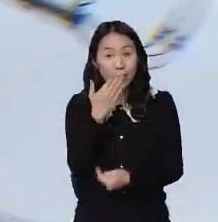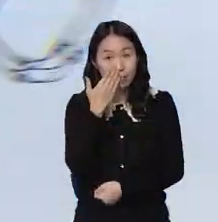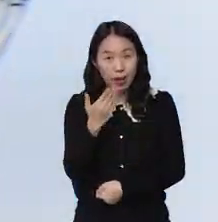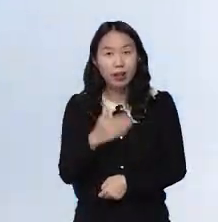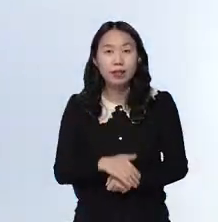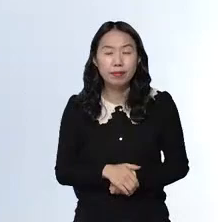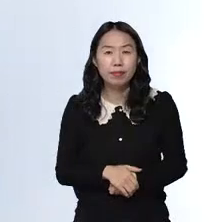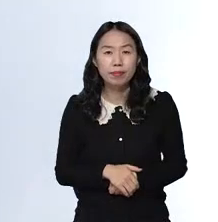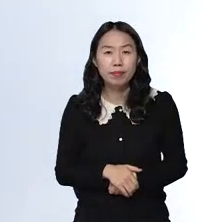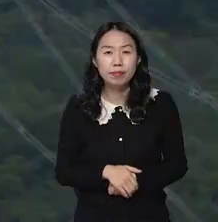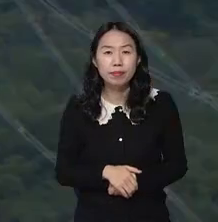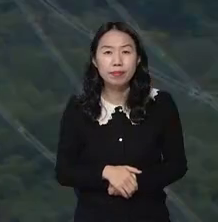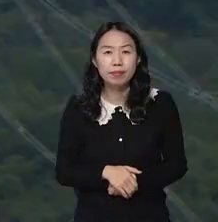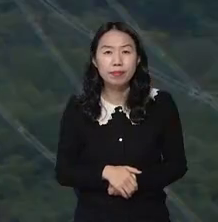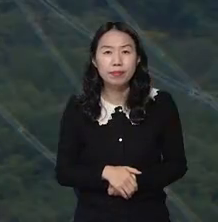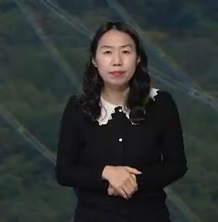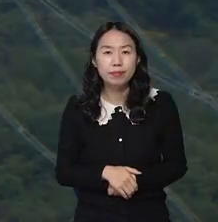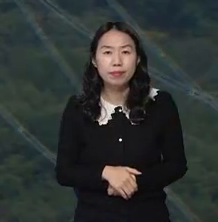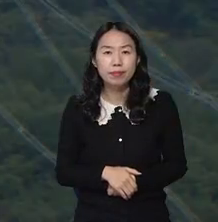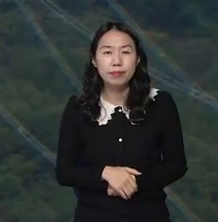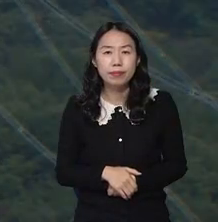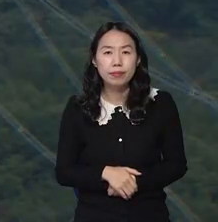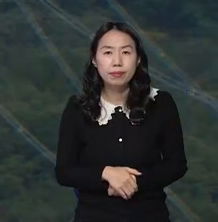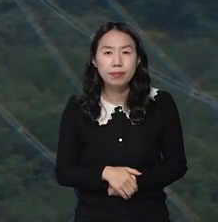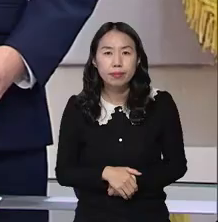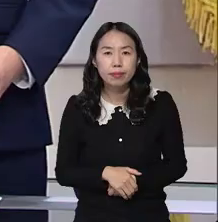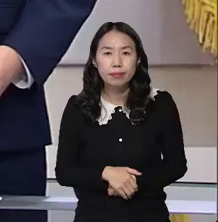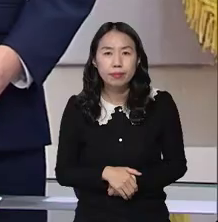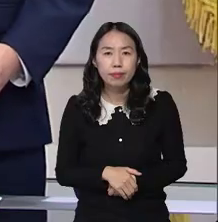전망됩니다. KBC 이계혁입니다.